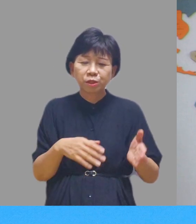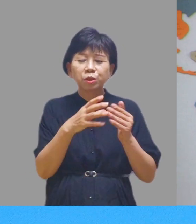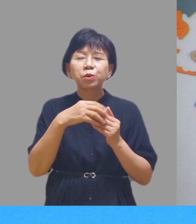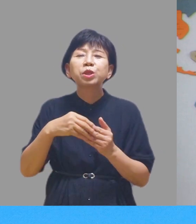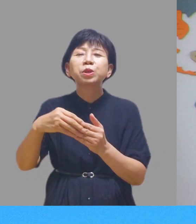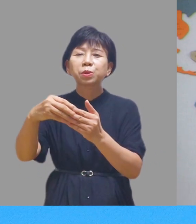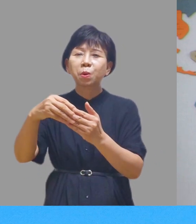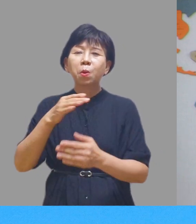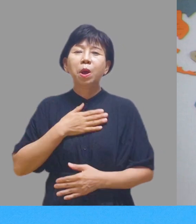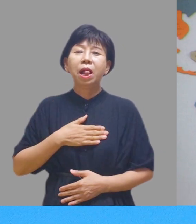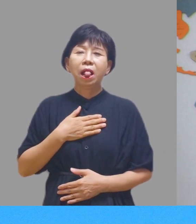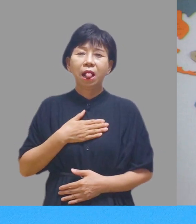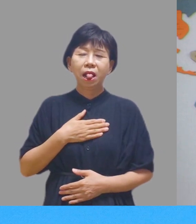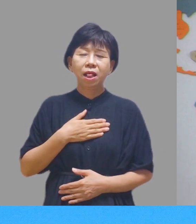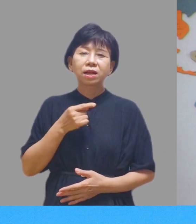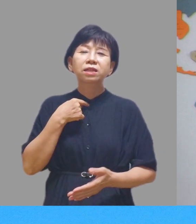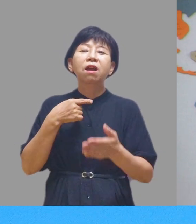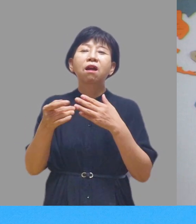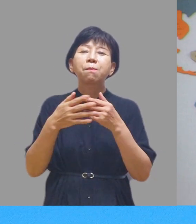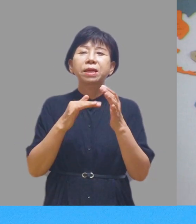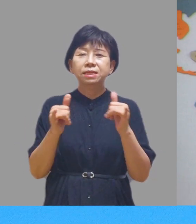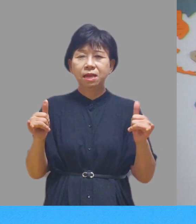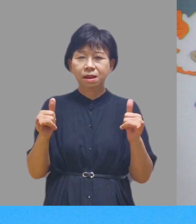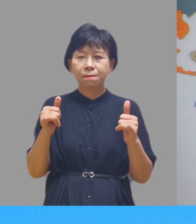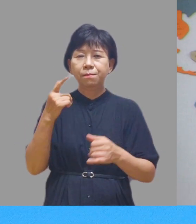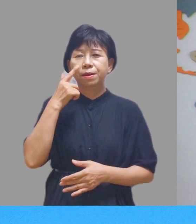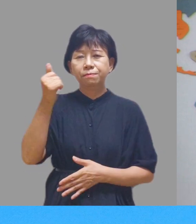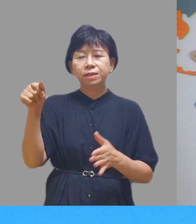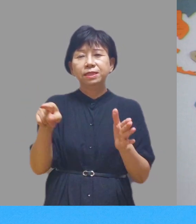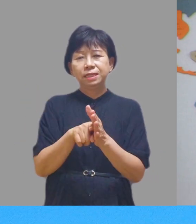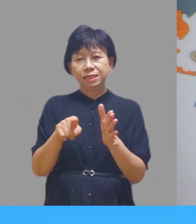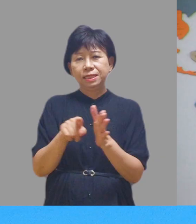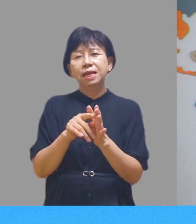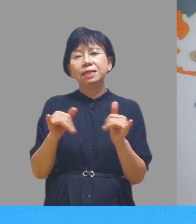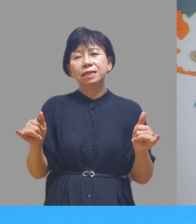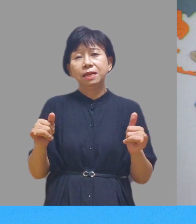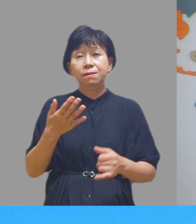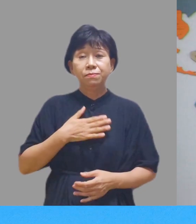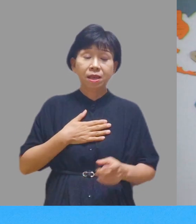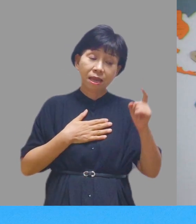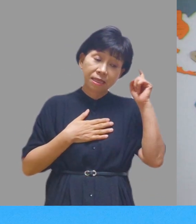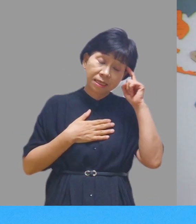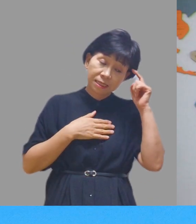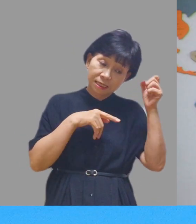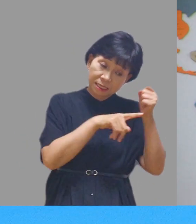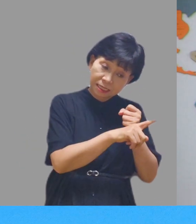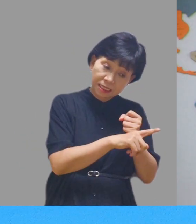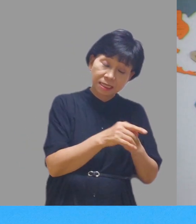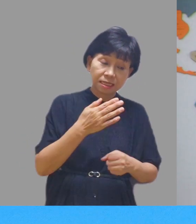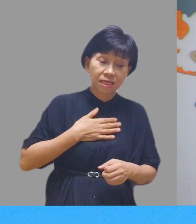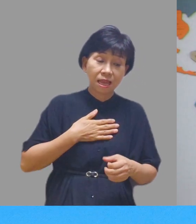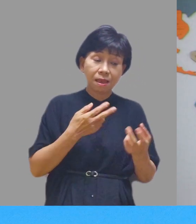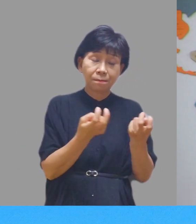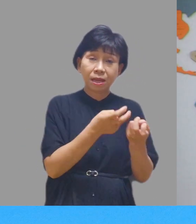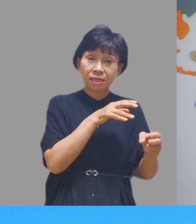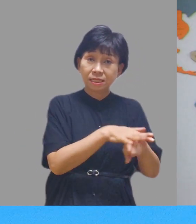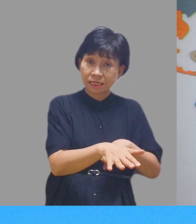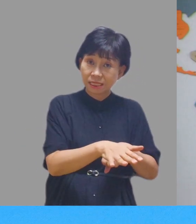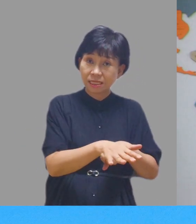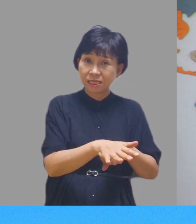바로 아버지의 신앙에 서 있는 분들입니다. 내 뜻과 내 방식이